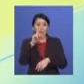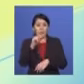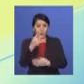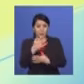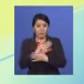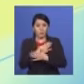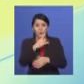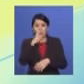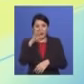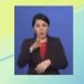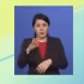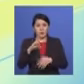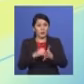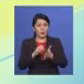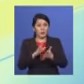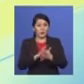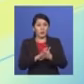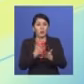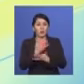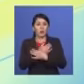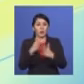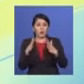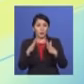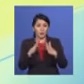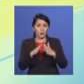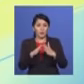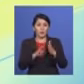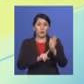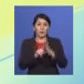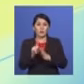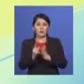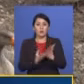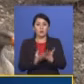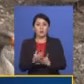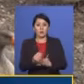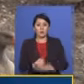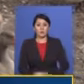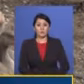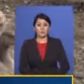тек солтүстік Қазақстан облысында ғана тіркелген. Қырылған үй құсына өтемақы төлене бастады.